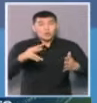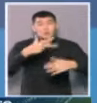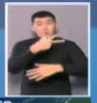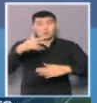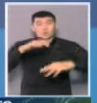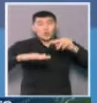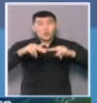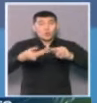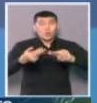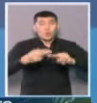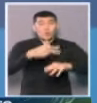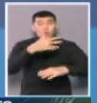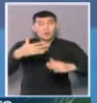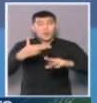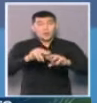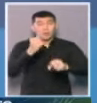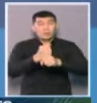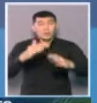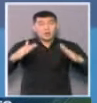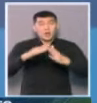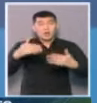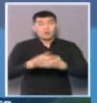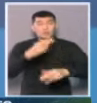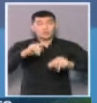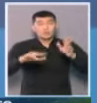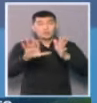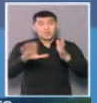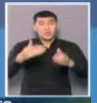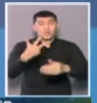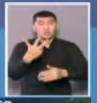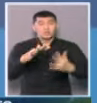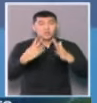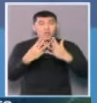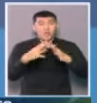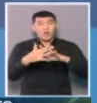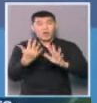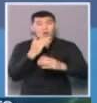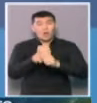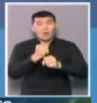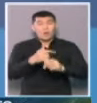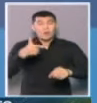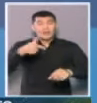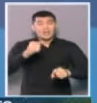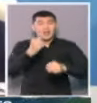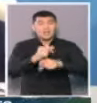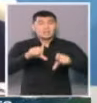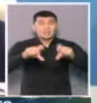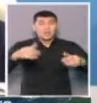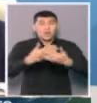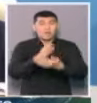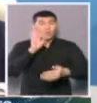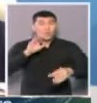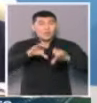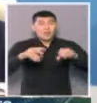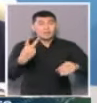3-этажных домов на 60 квартир в селе Акистау. Строительство электросети в 4 селах. Строительство газопровода в селе Нарын и водопровода в